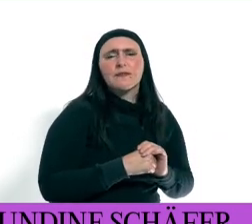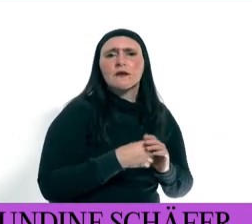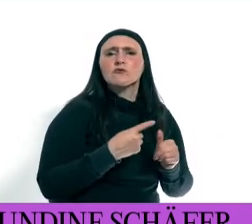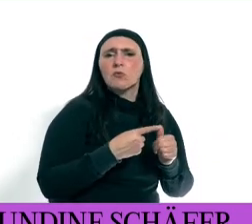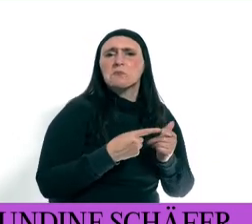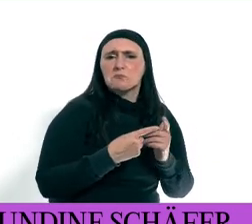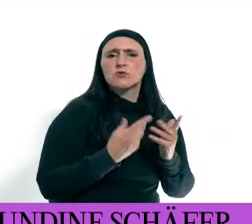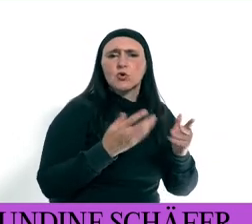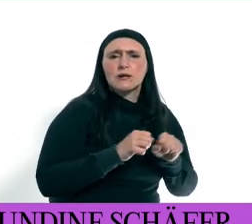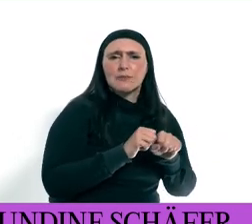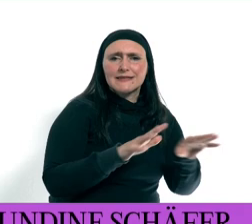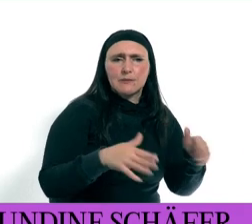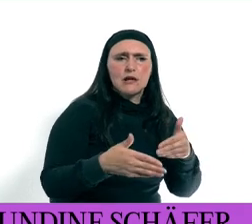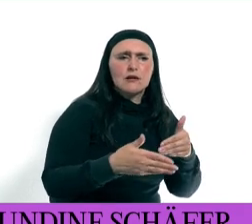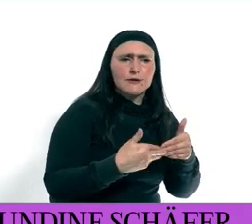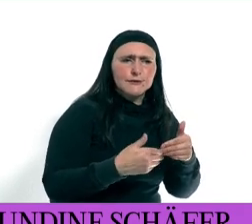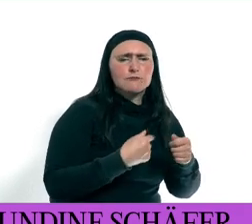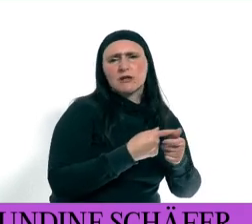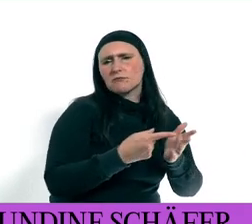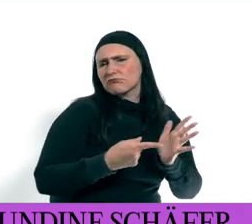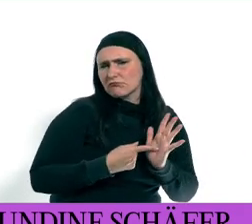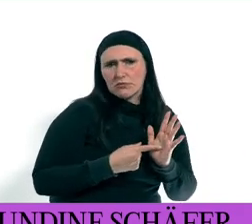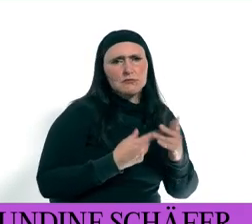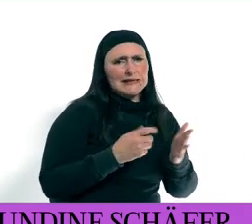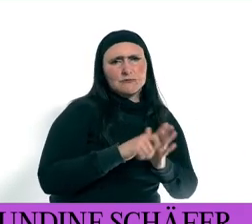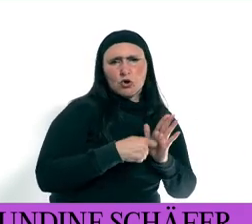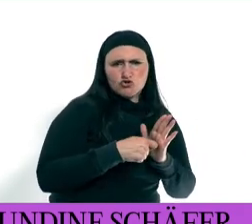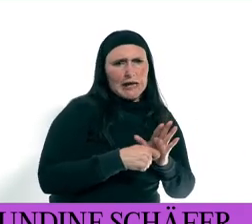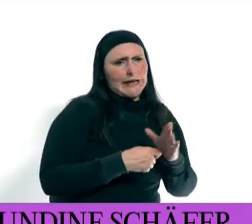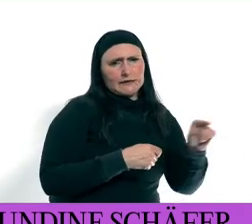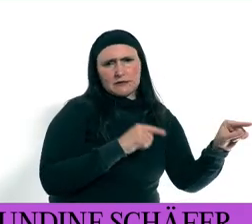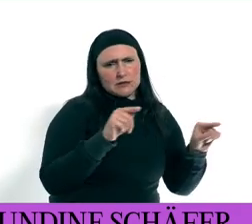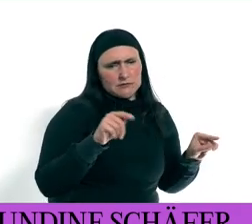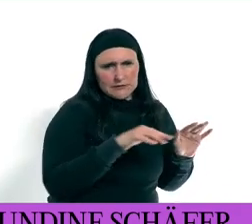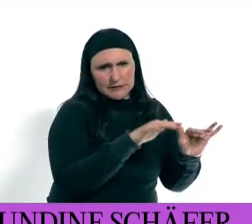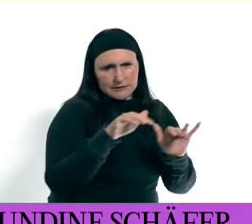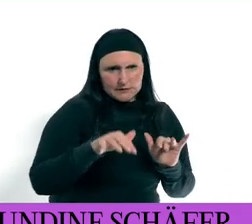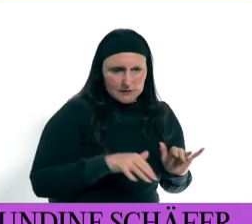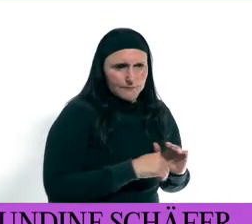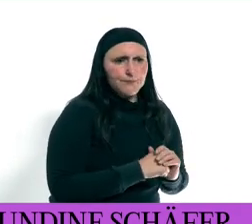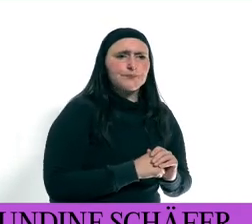Abfallstoffen, die sich dann dort ansammelten, baute er eine Puppe.